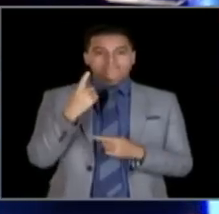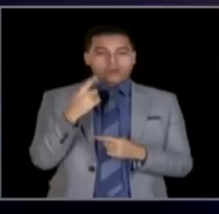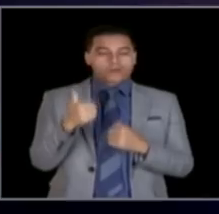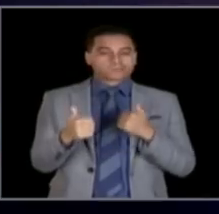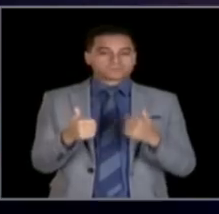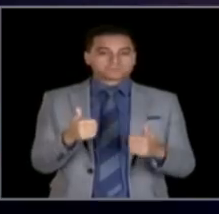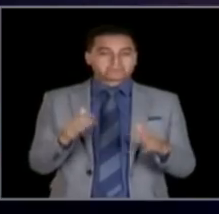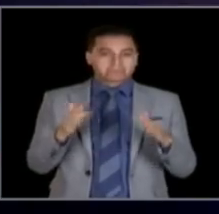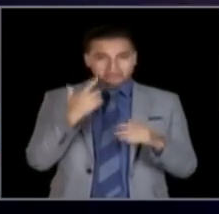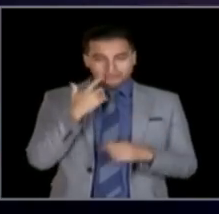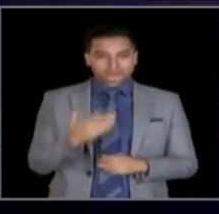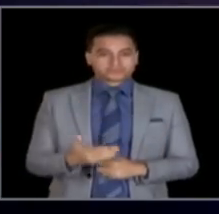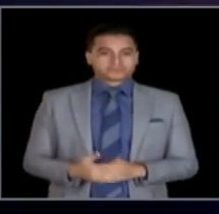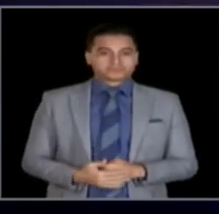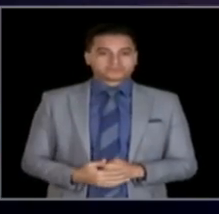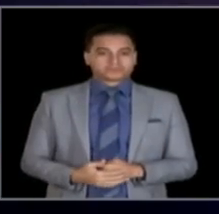الأول لمين.